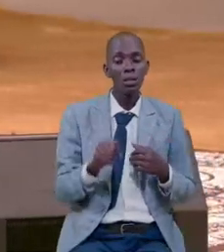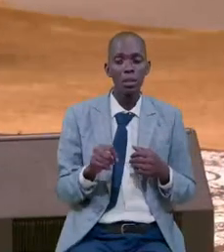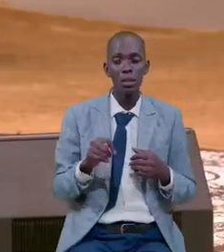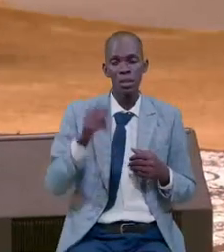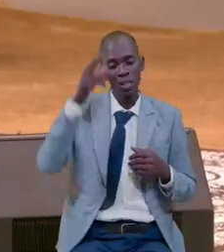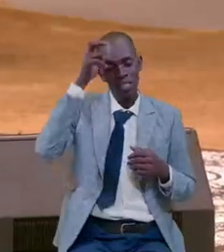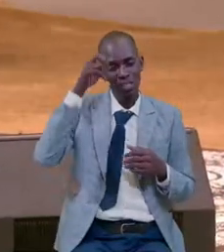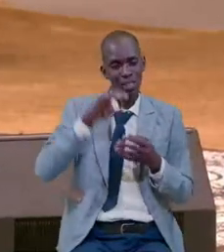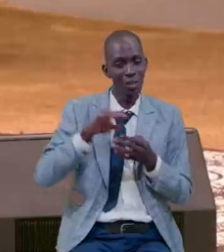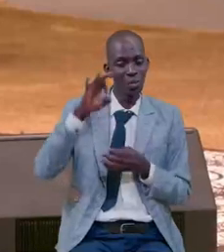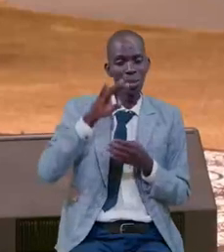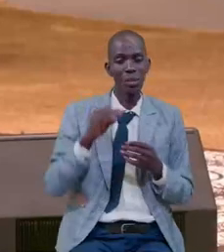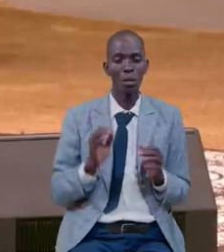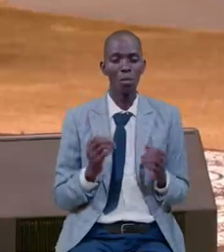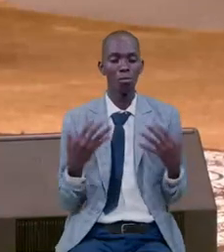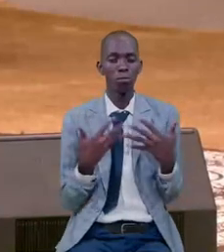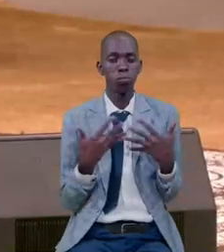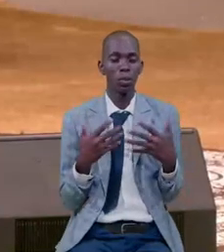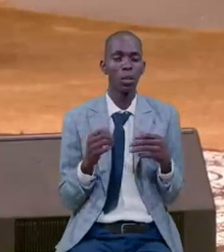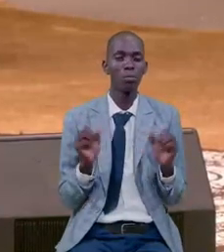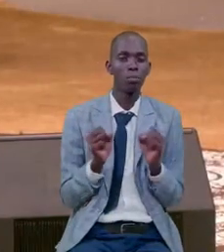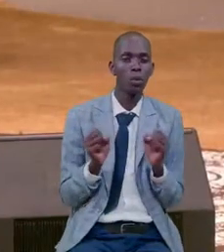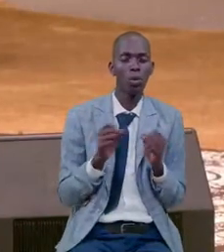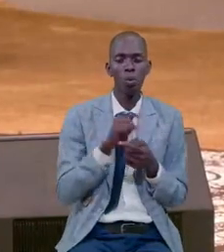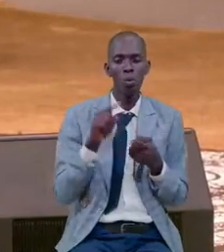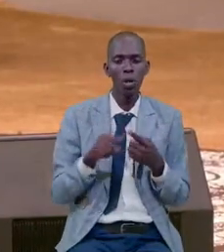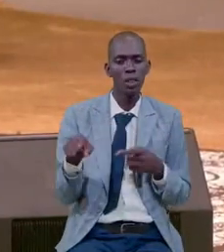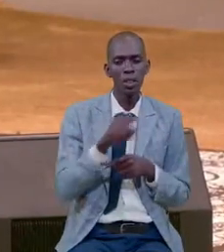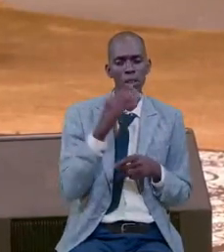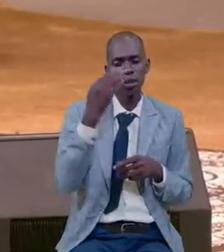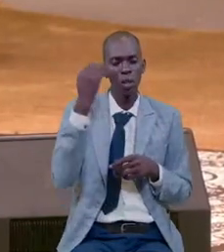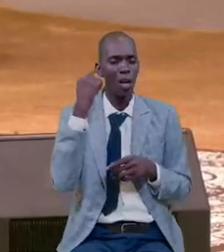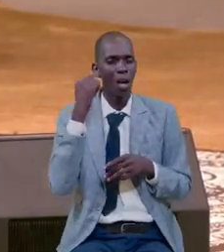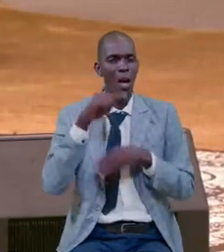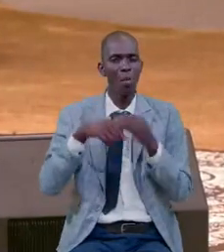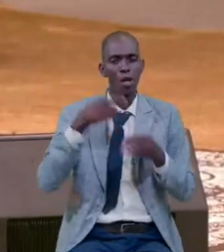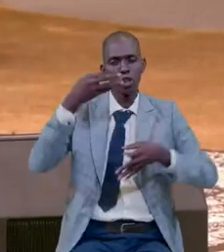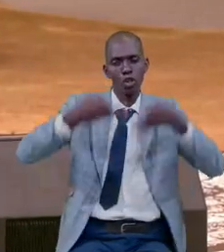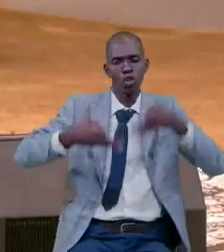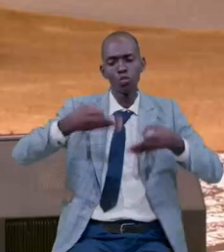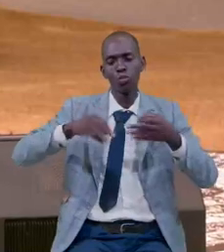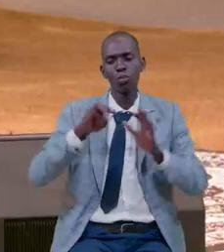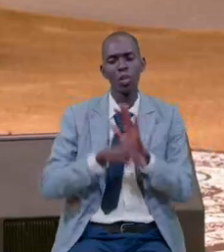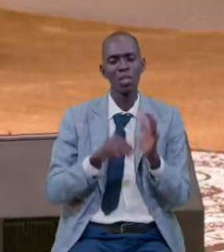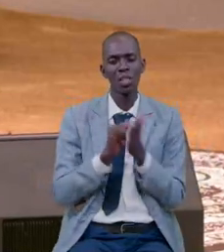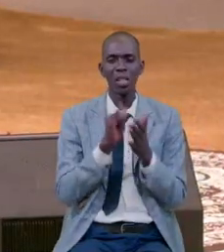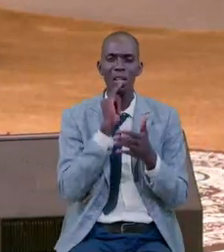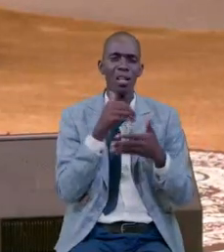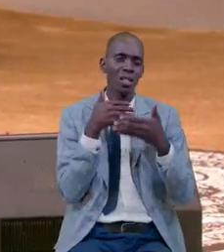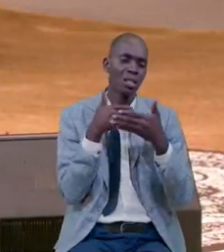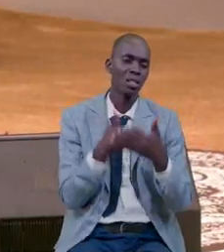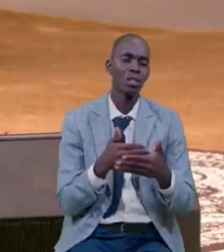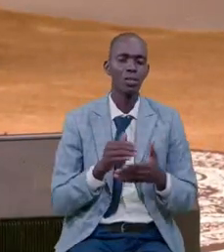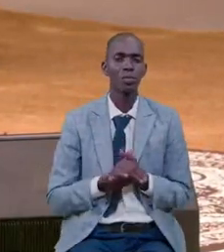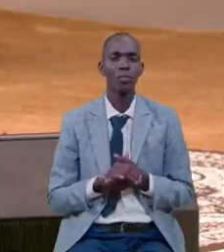connaissent le jugement à venir. Est-ce que vous tremblez lorsque vous entendez parler du jugement à venir, que l'arche, la